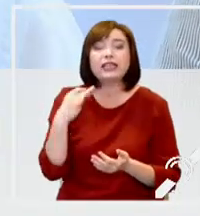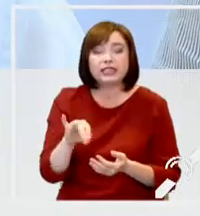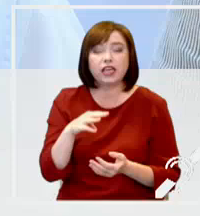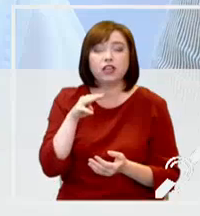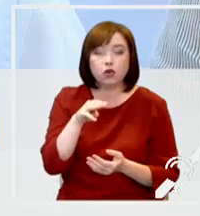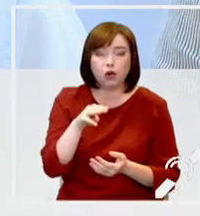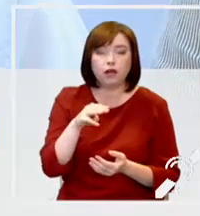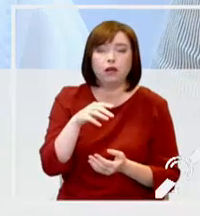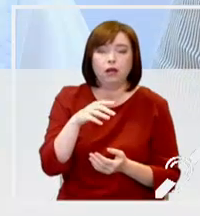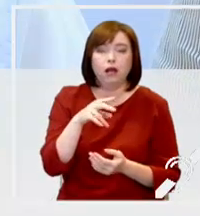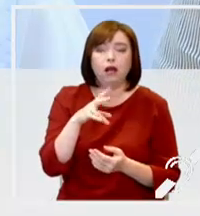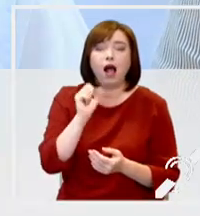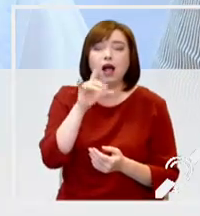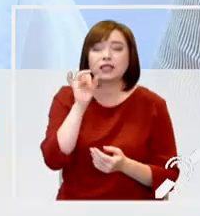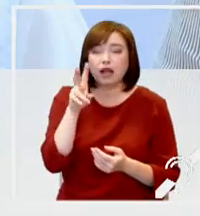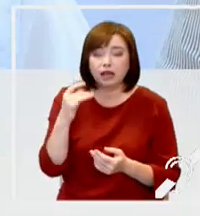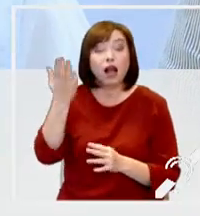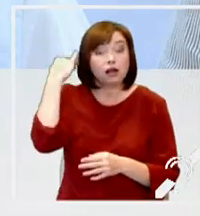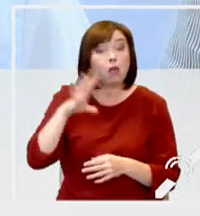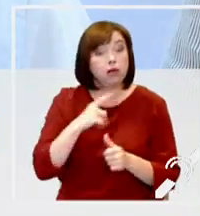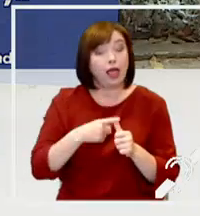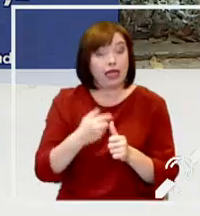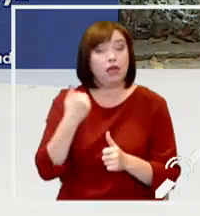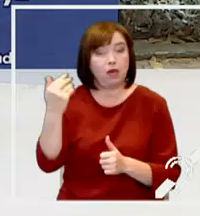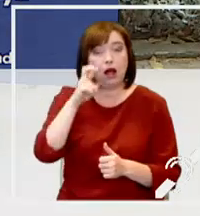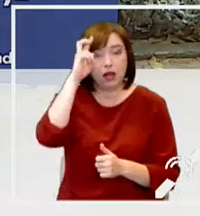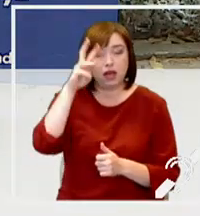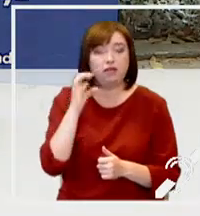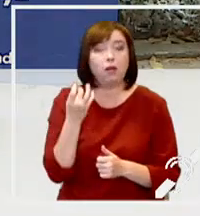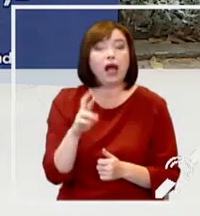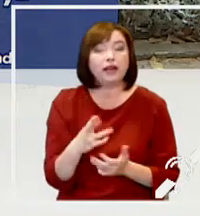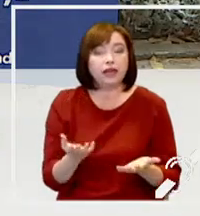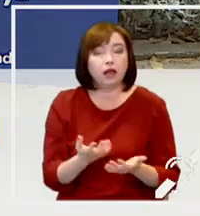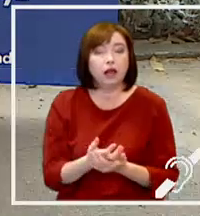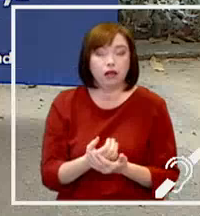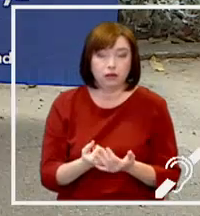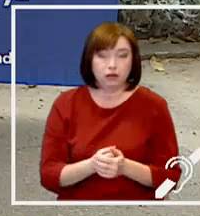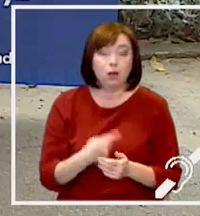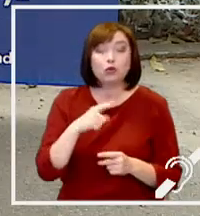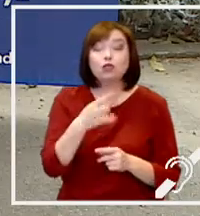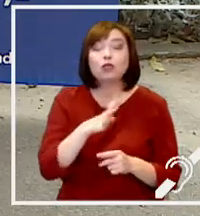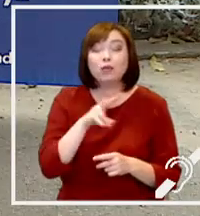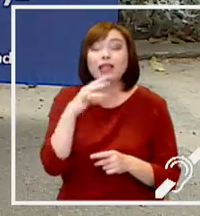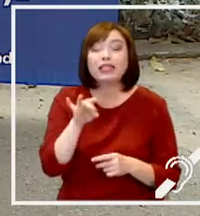Gheorghe Asache din spatele nostru cândva a purtat numele Reginei Maria, fiind un liceu de fete.